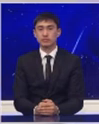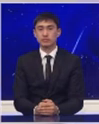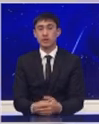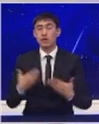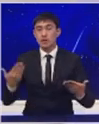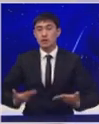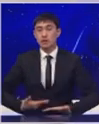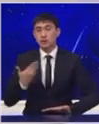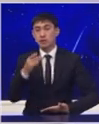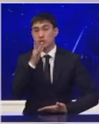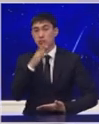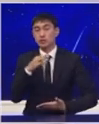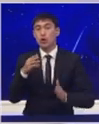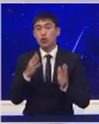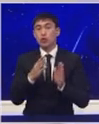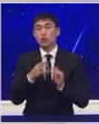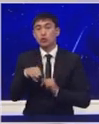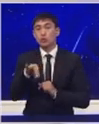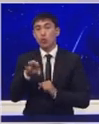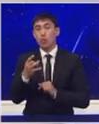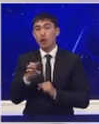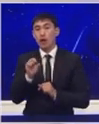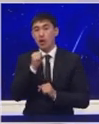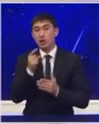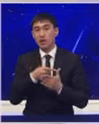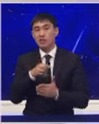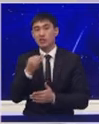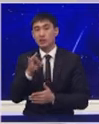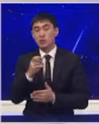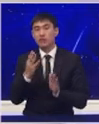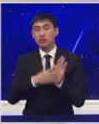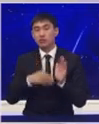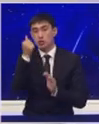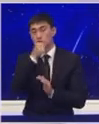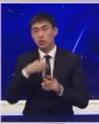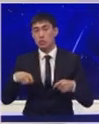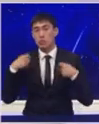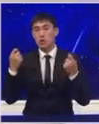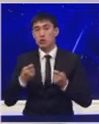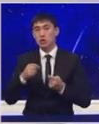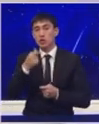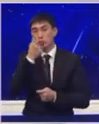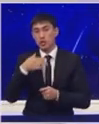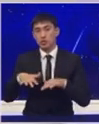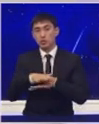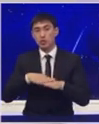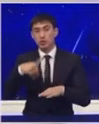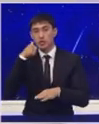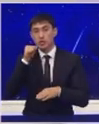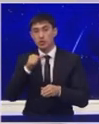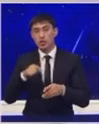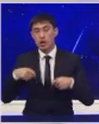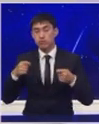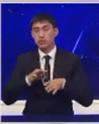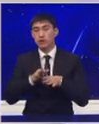Көзінің тірісінде 9 қырлы Тоқпай атанған ақын Тоқпай Исабековтің 90 жылдық мерейтойын Жаркент жұртшылығы кеше лайықты